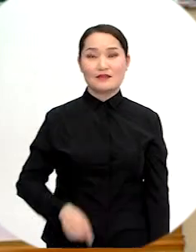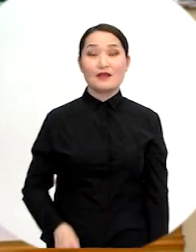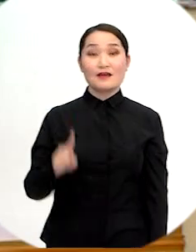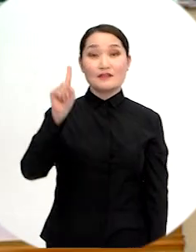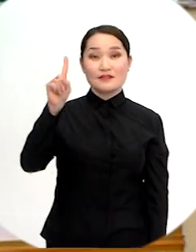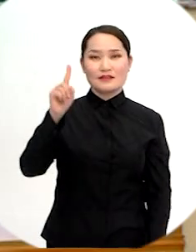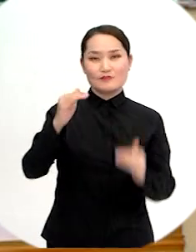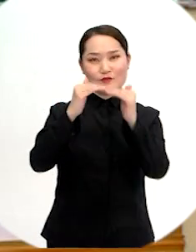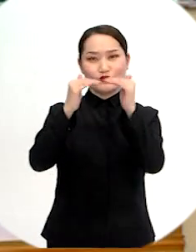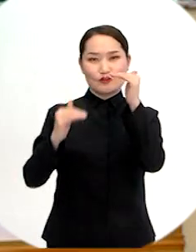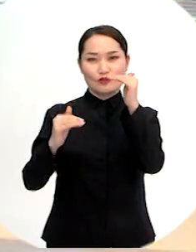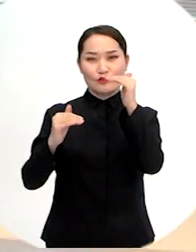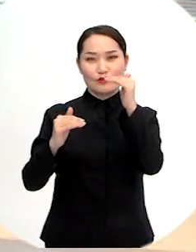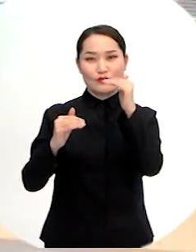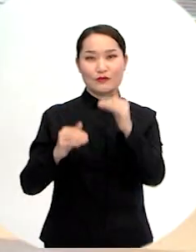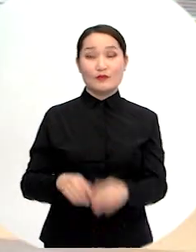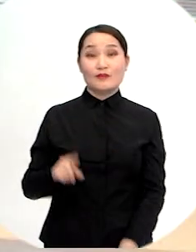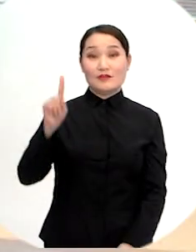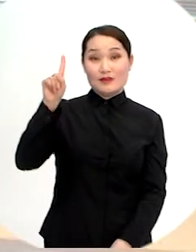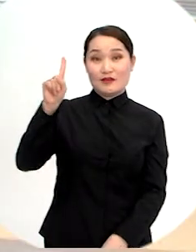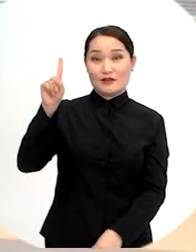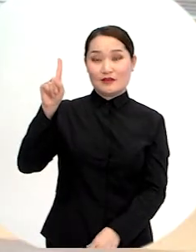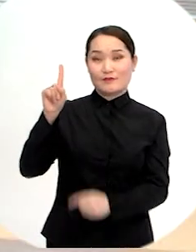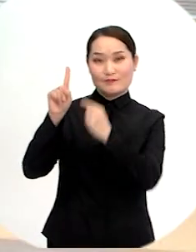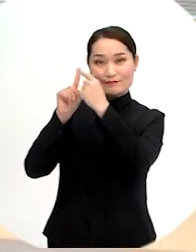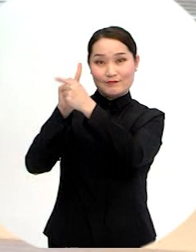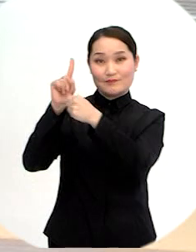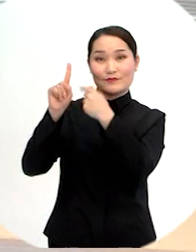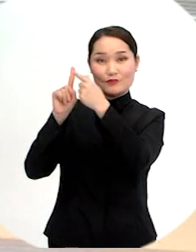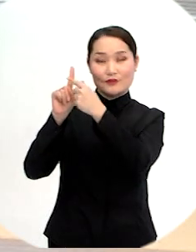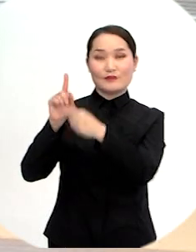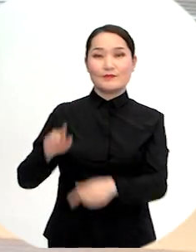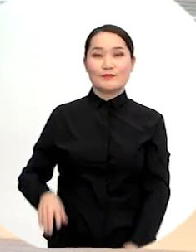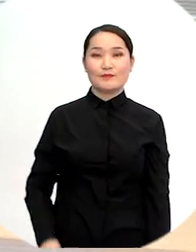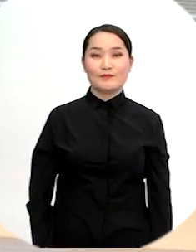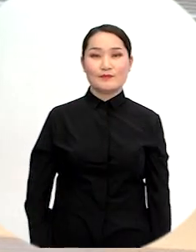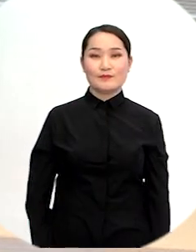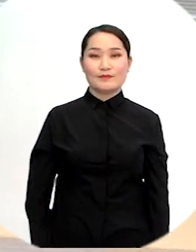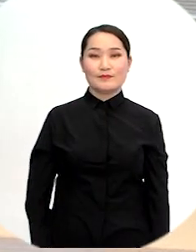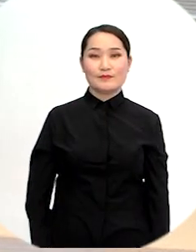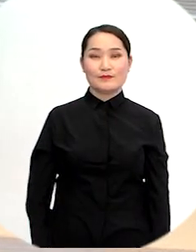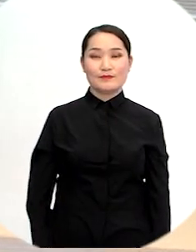1 маань сондгой тоо байна. Тэгвэл багш нь 1-ийг дугуйлаа.